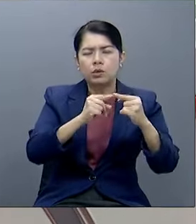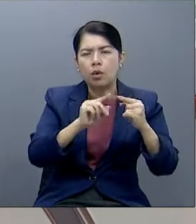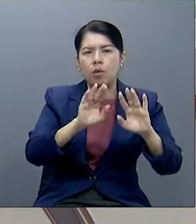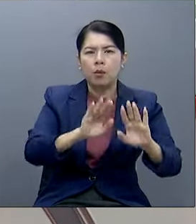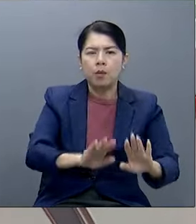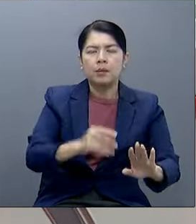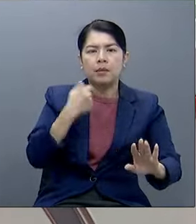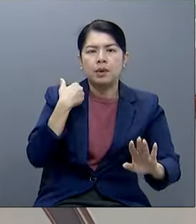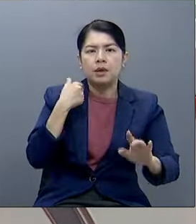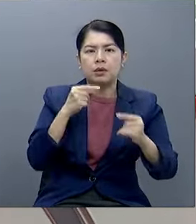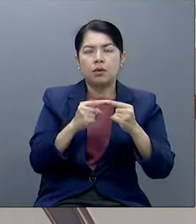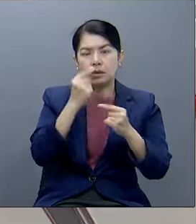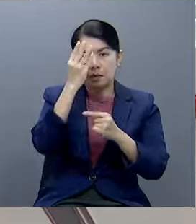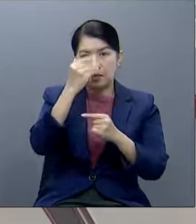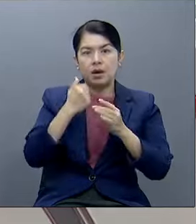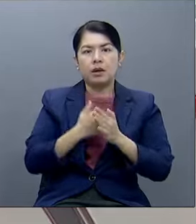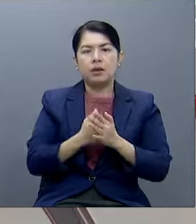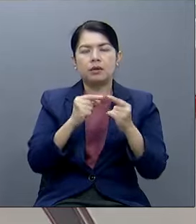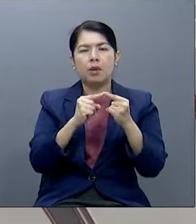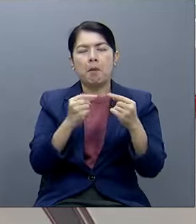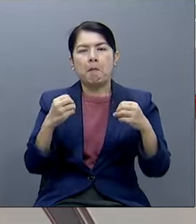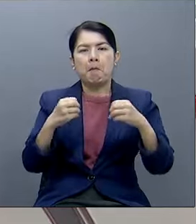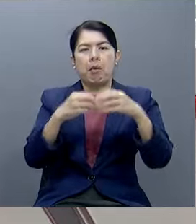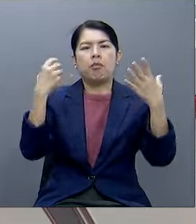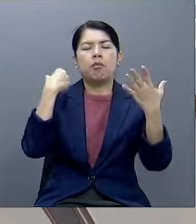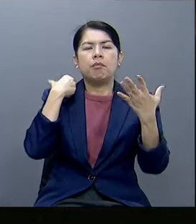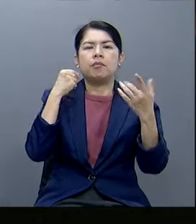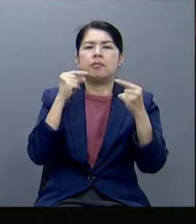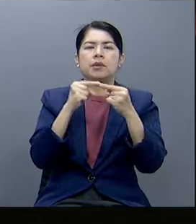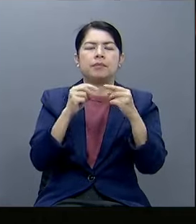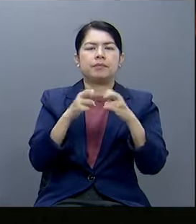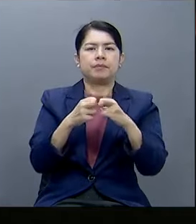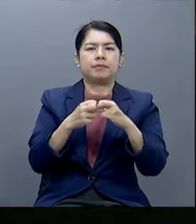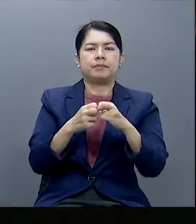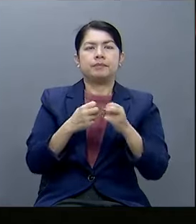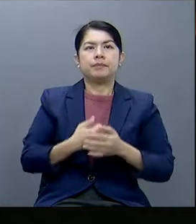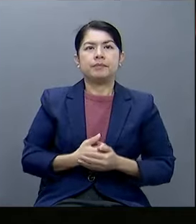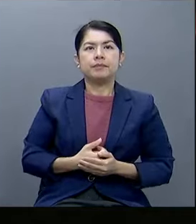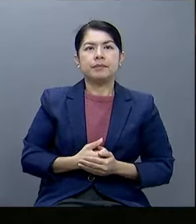ให้เกิดระเบิดหลายระรอกตลอดคืนที่ผ่านมาครับ